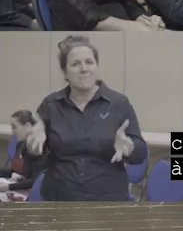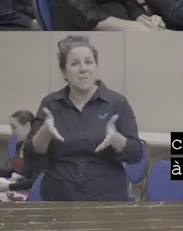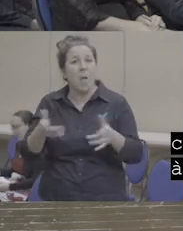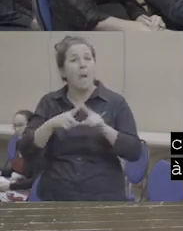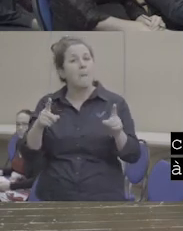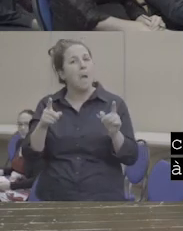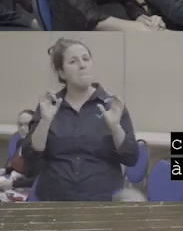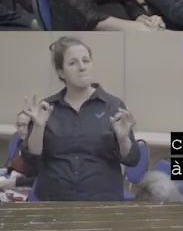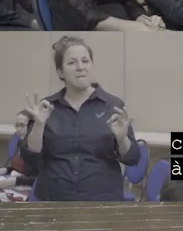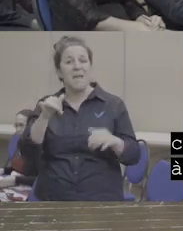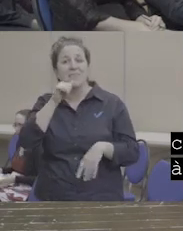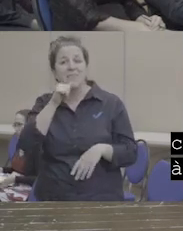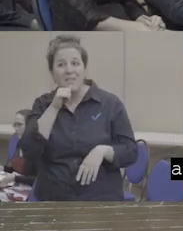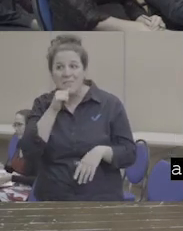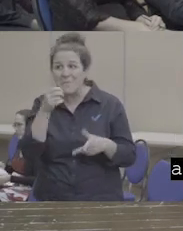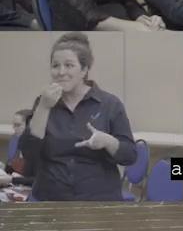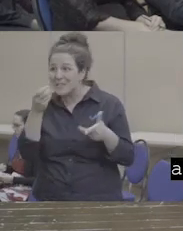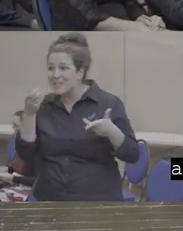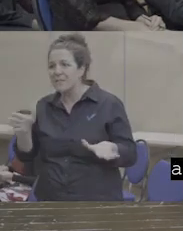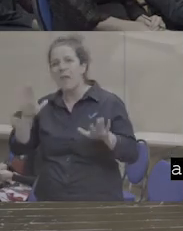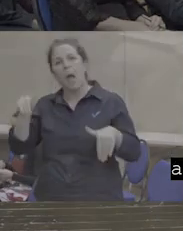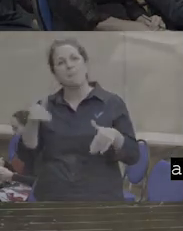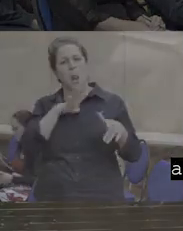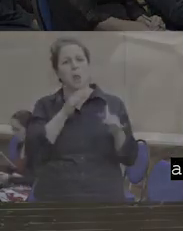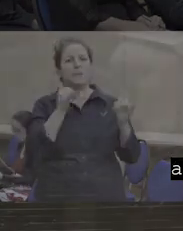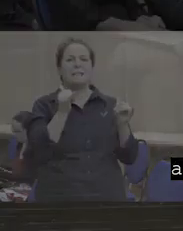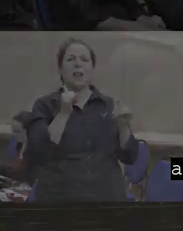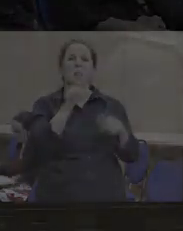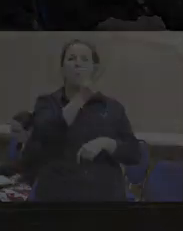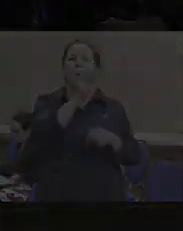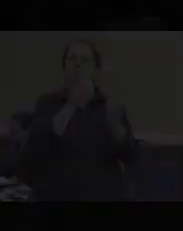c'est qu'on va pouvoir continuer à en parler tout à l'heure après le lunch dans les salles 3 et 4.